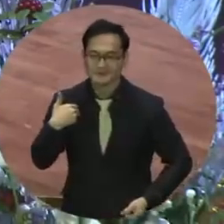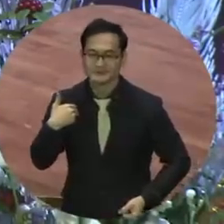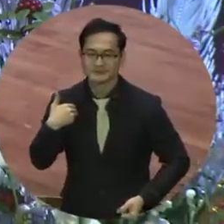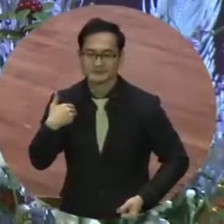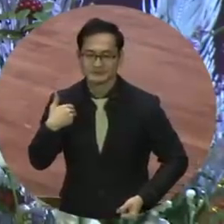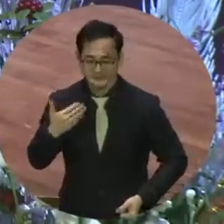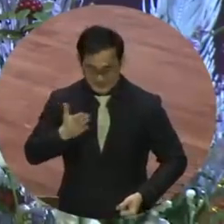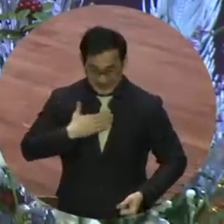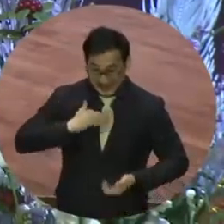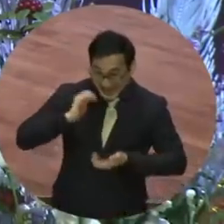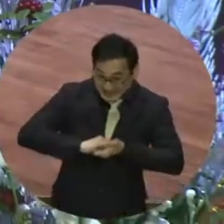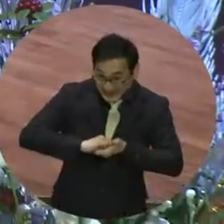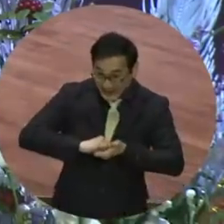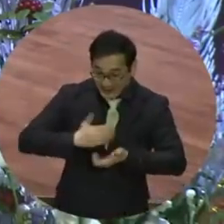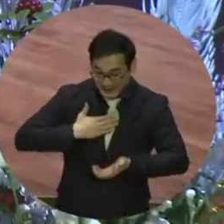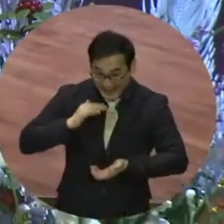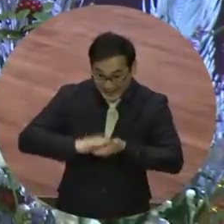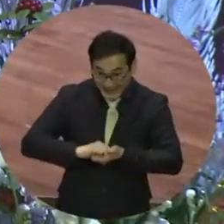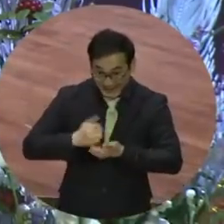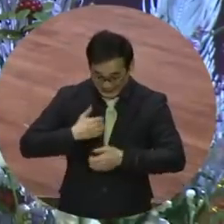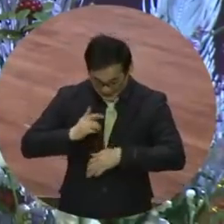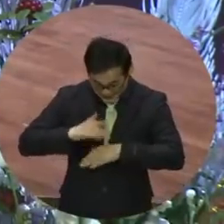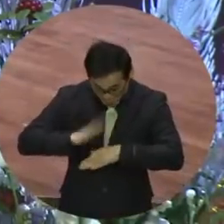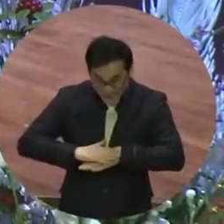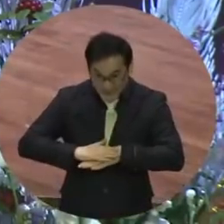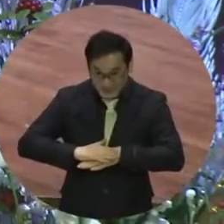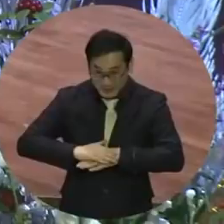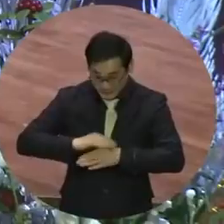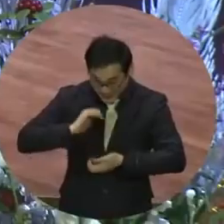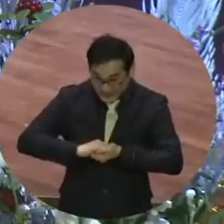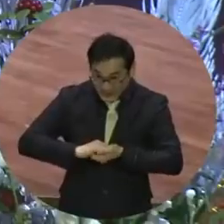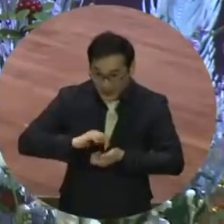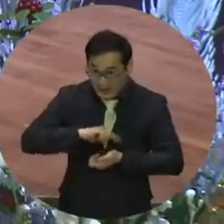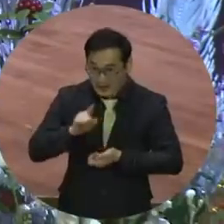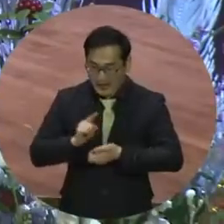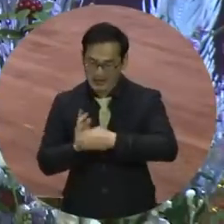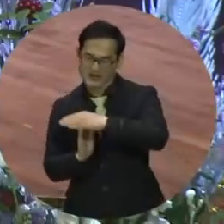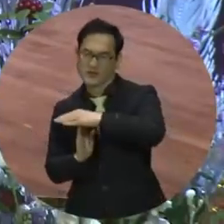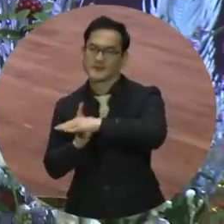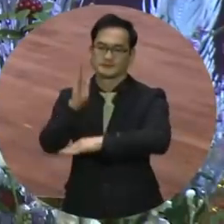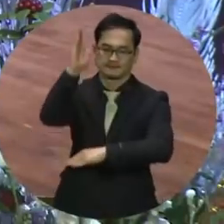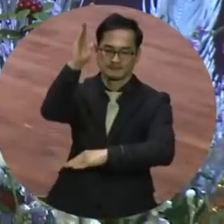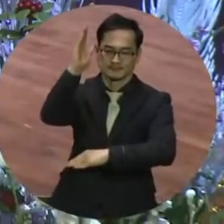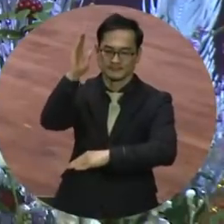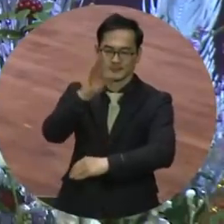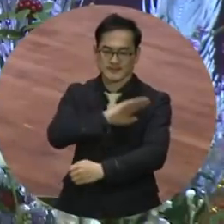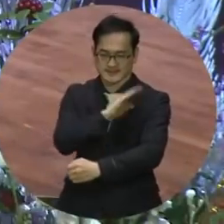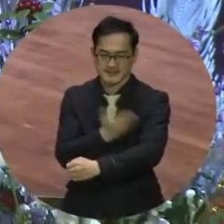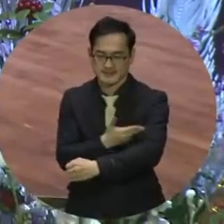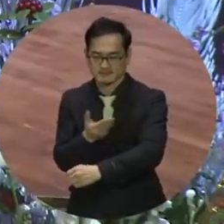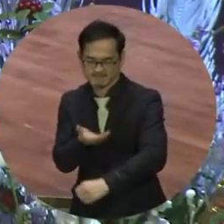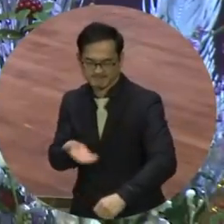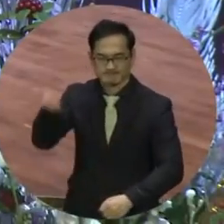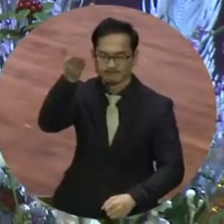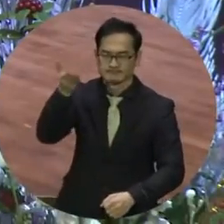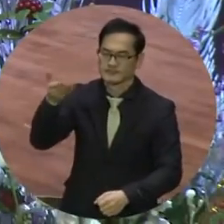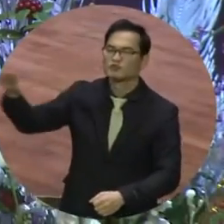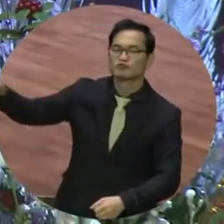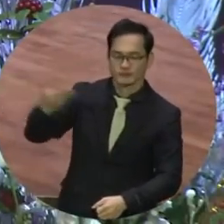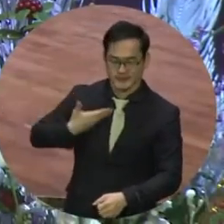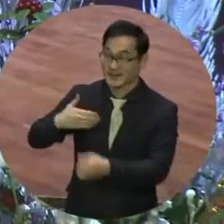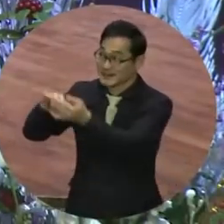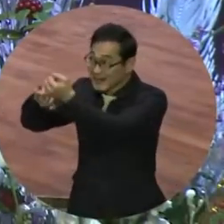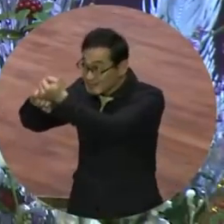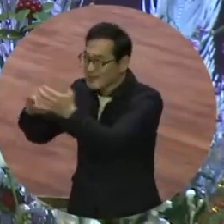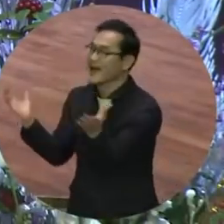넘어서, 너 체질 넘어서, 너 실비 DNA 넘어서 내가 능력 있는 삶을 살게 해주겠다. 이렇게 말씀 붙잡는